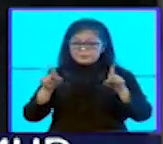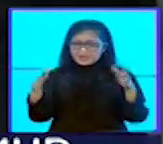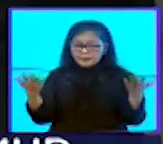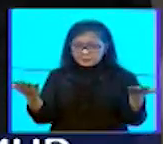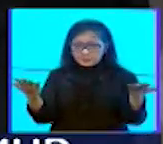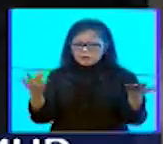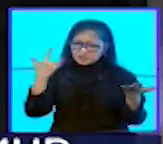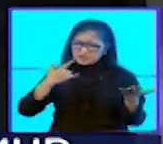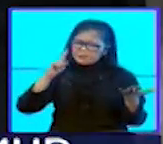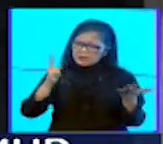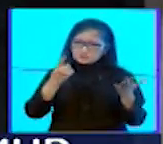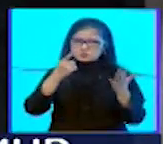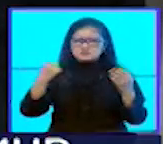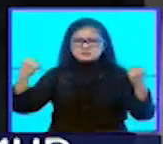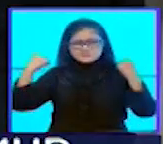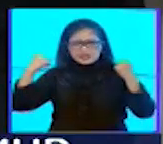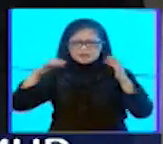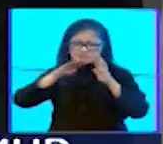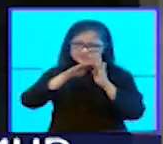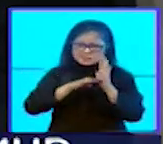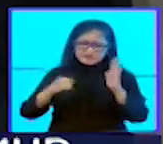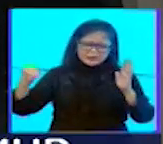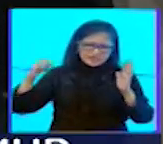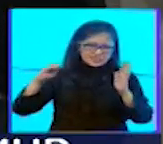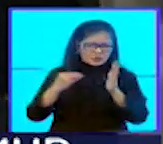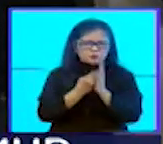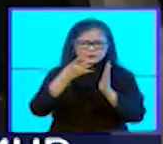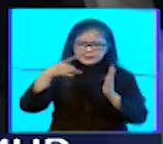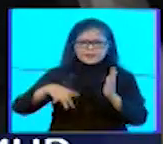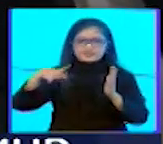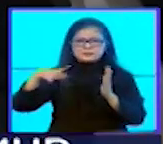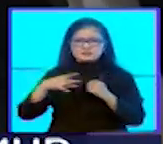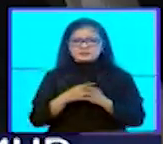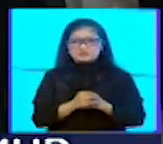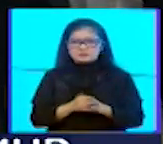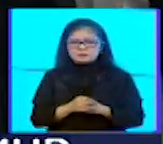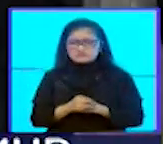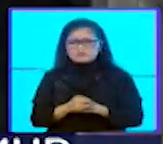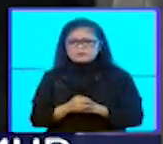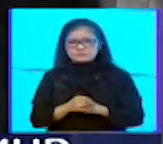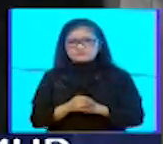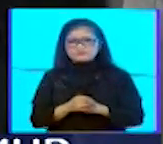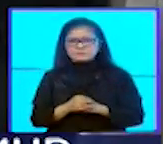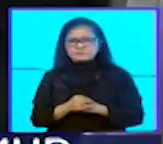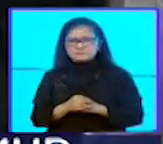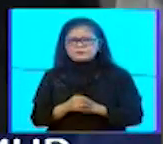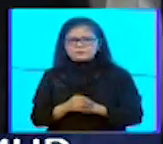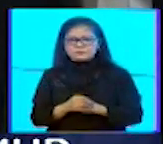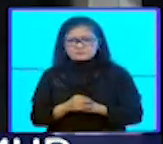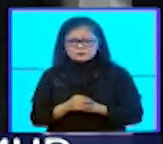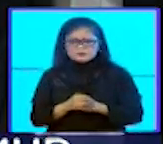kita disiplin menjaga protokol kesehatan. Pada saat yang sama, tetaplah melakukan